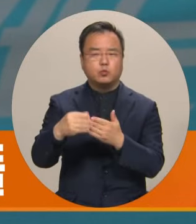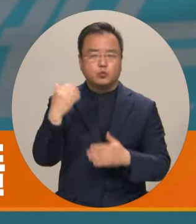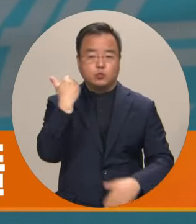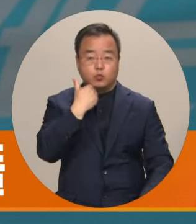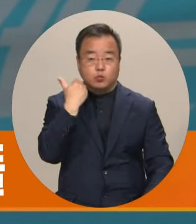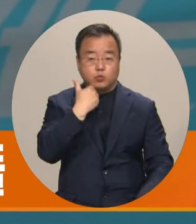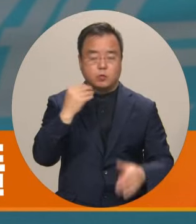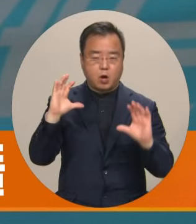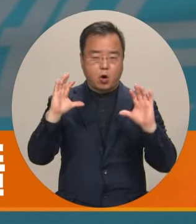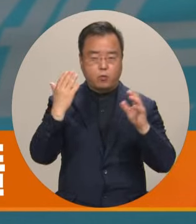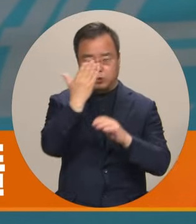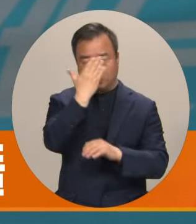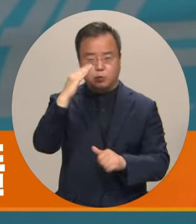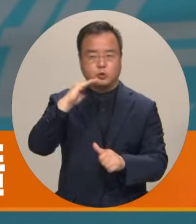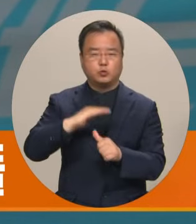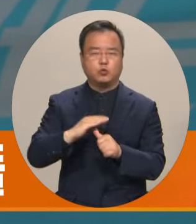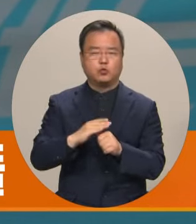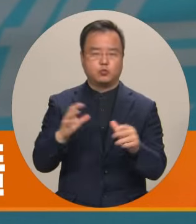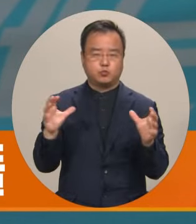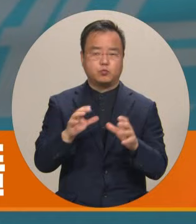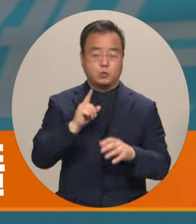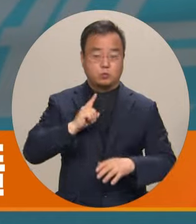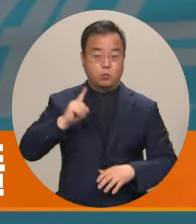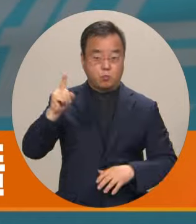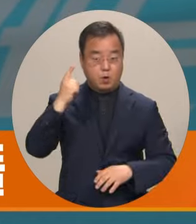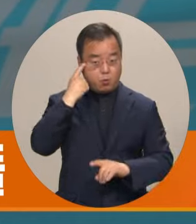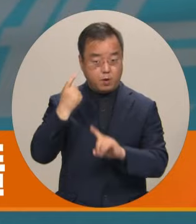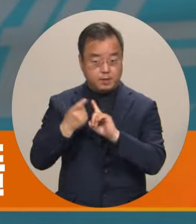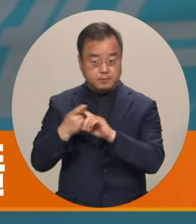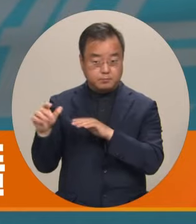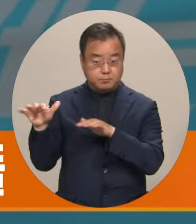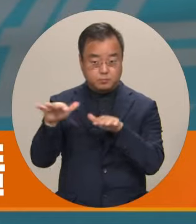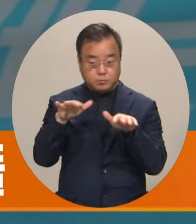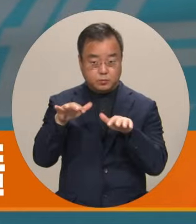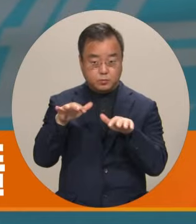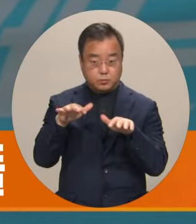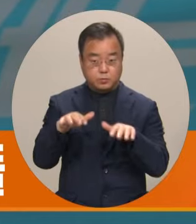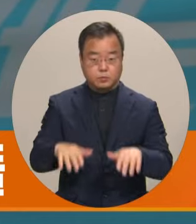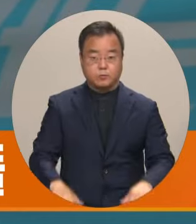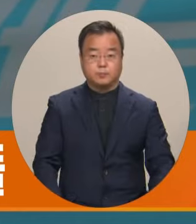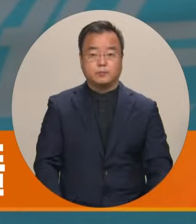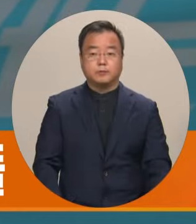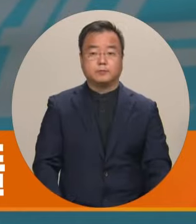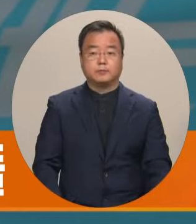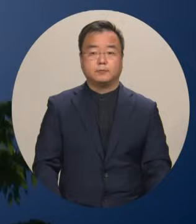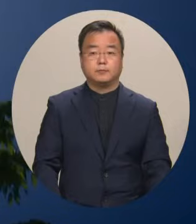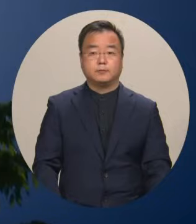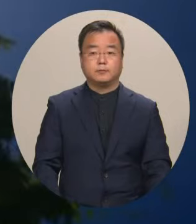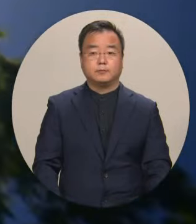소송의주도세력이 어린이와청소년이라는점에서더욱주목받고있습니다.먼저 영상